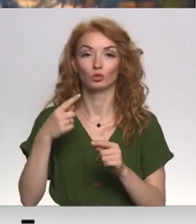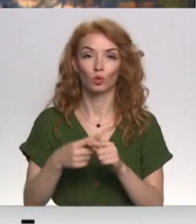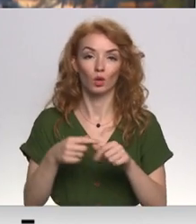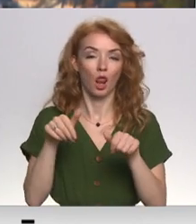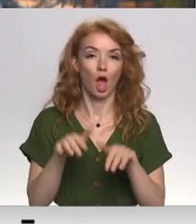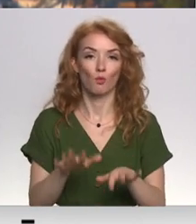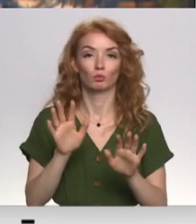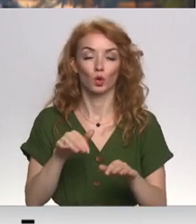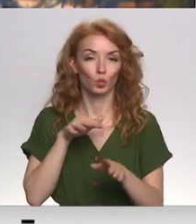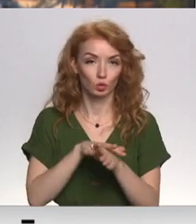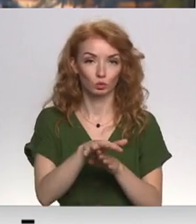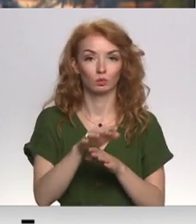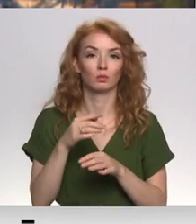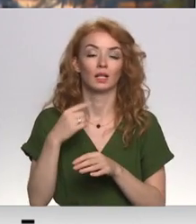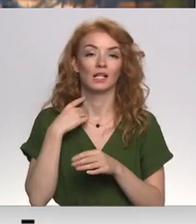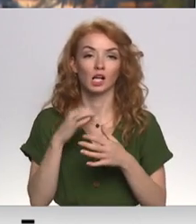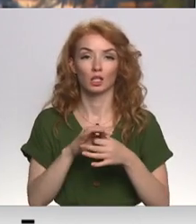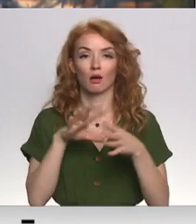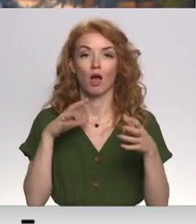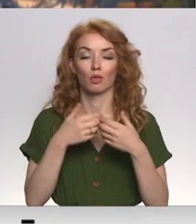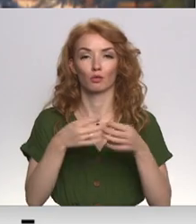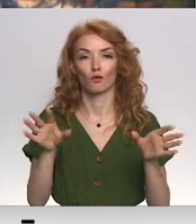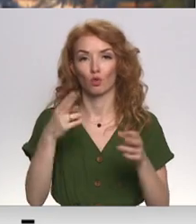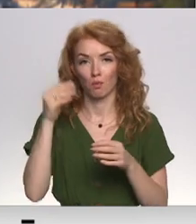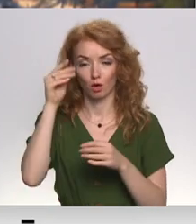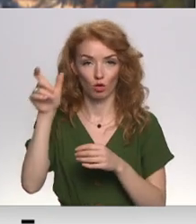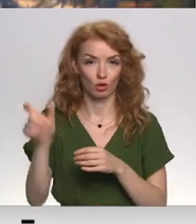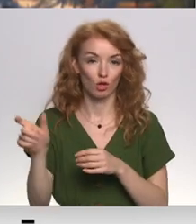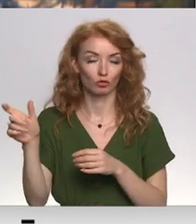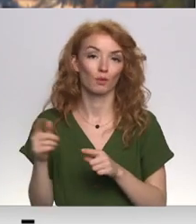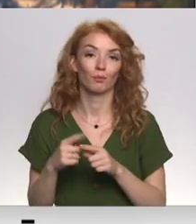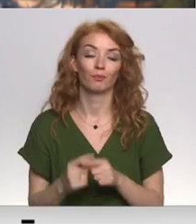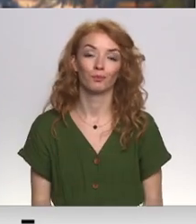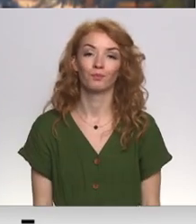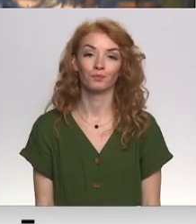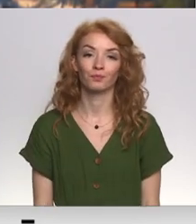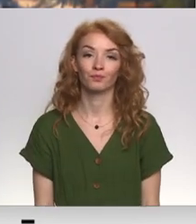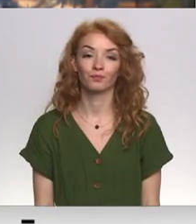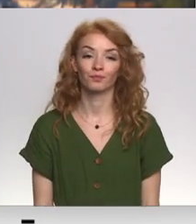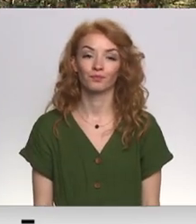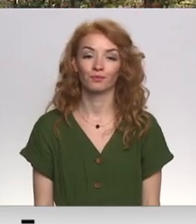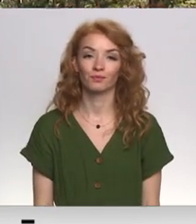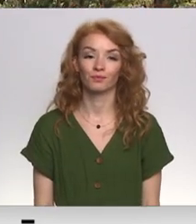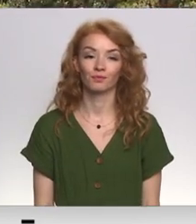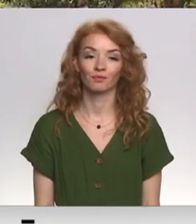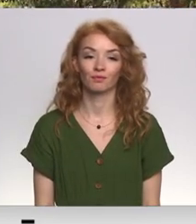izšķirīgiem uzbrukumam Rīgas atbrīvošanai no Bermonta karaspēka. Un temat turpina Judīta Čunka.